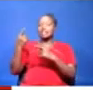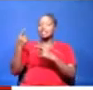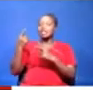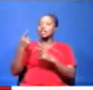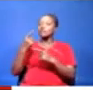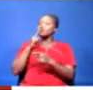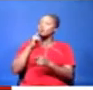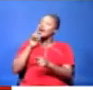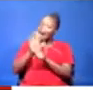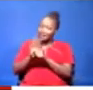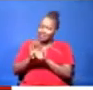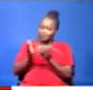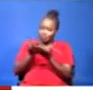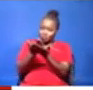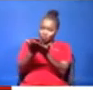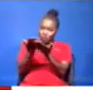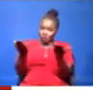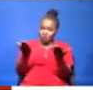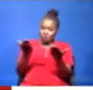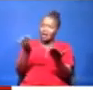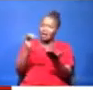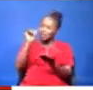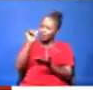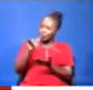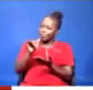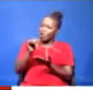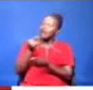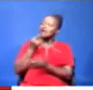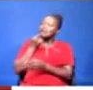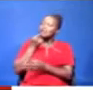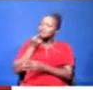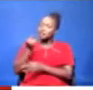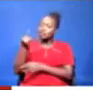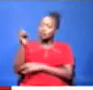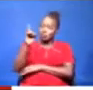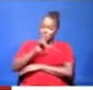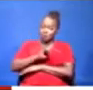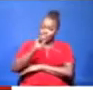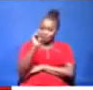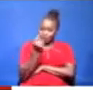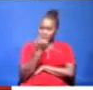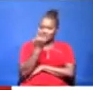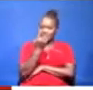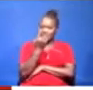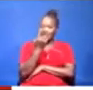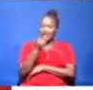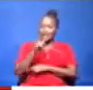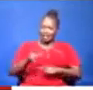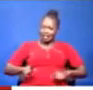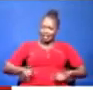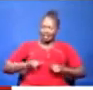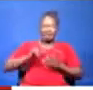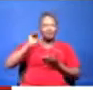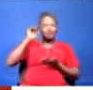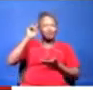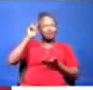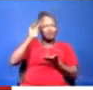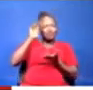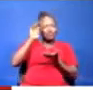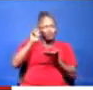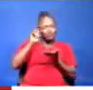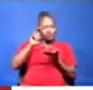ahadi ya kwamba kwa siku 100 za kwanza gharama ya maisha itateremshwa. Na